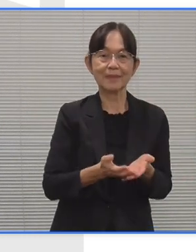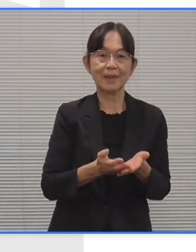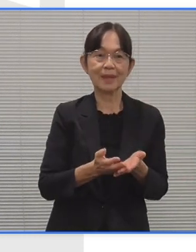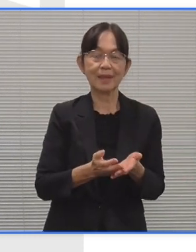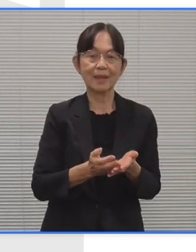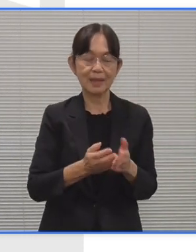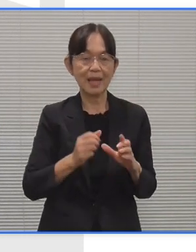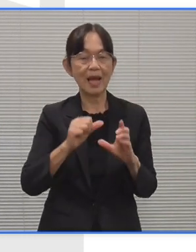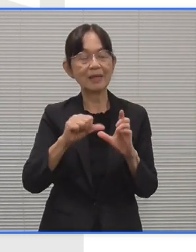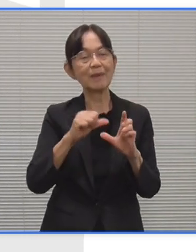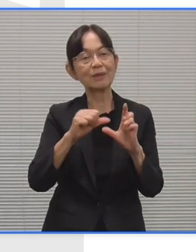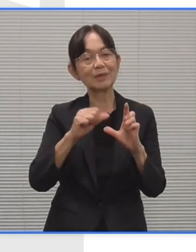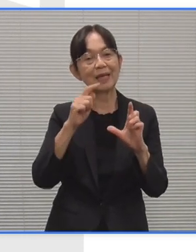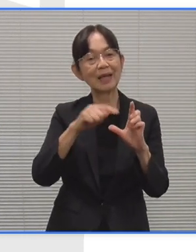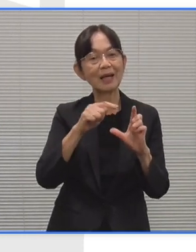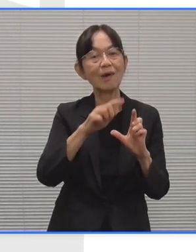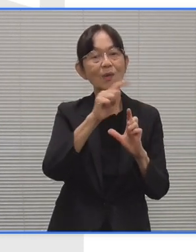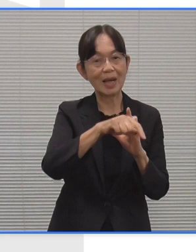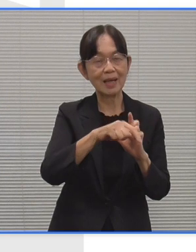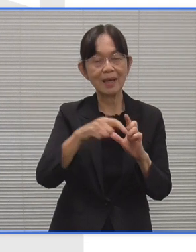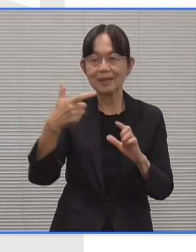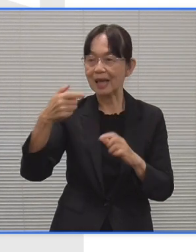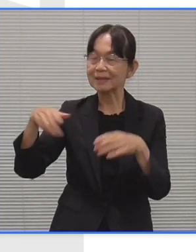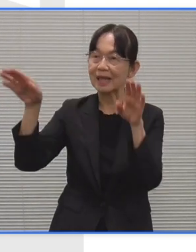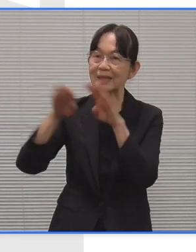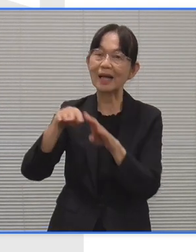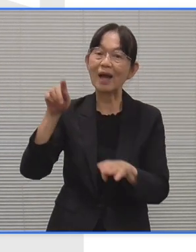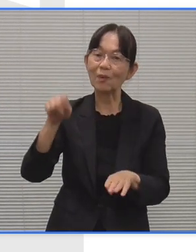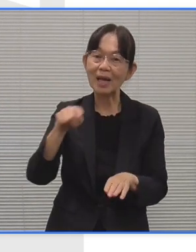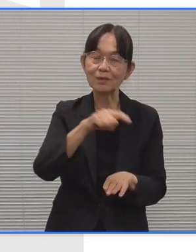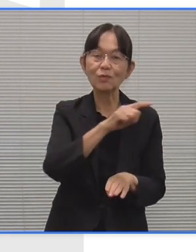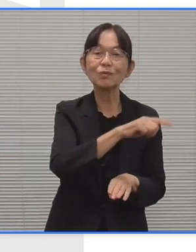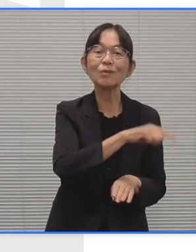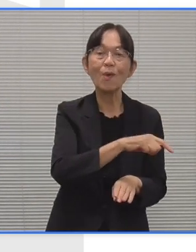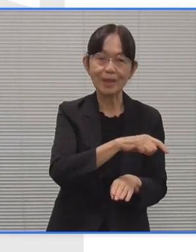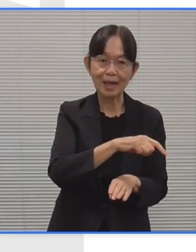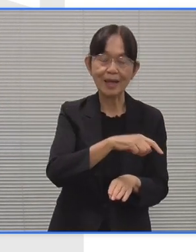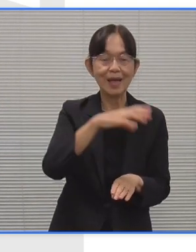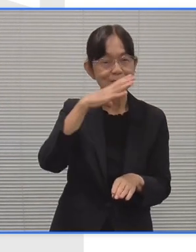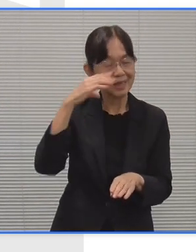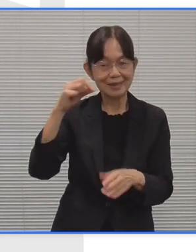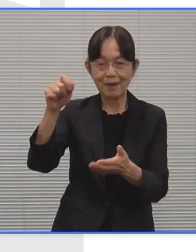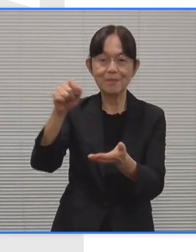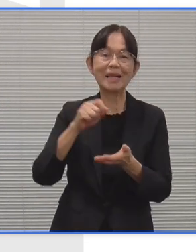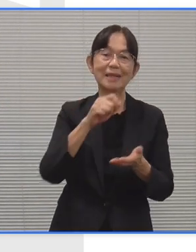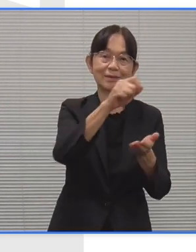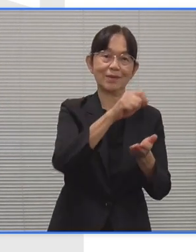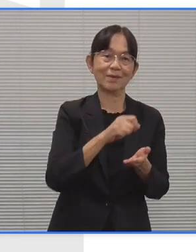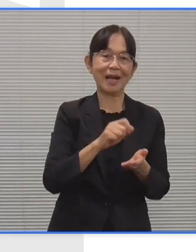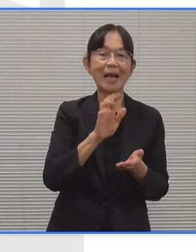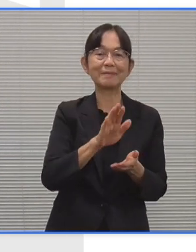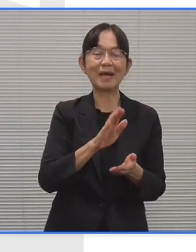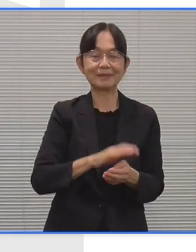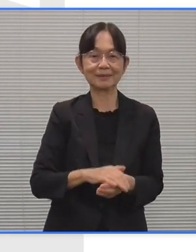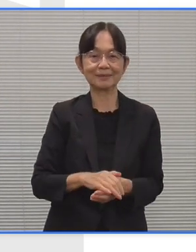んからはこういうもの、サンシャインさんからはこういうものといったようなプレゼントがござい